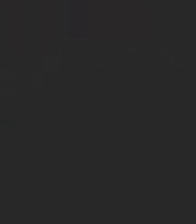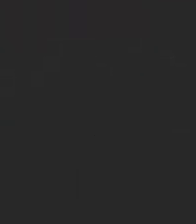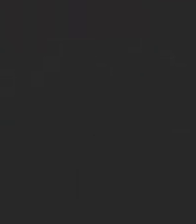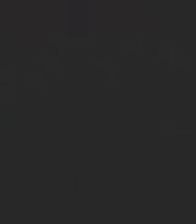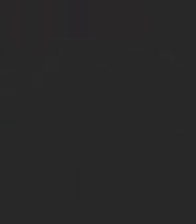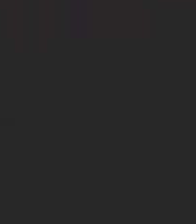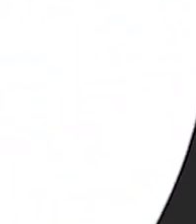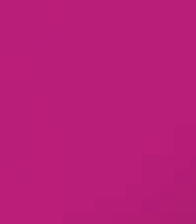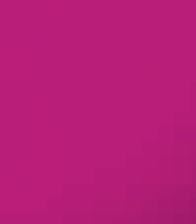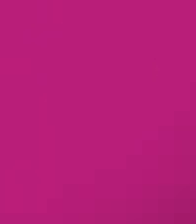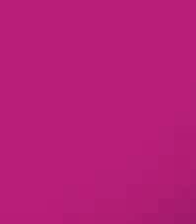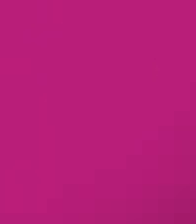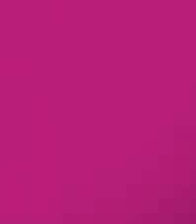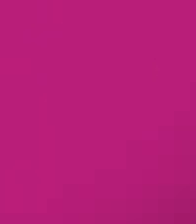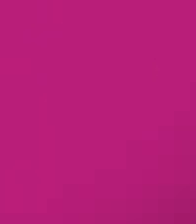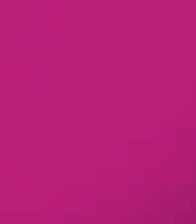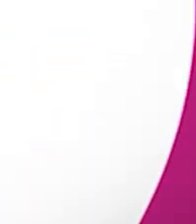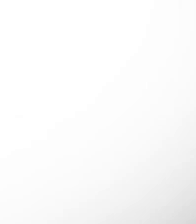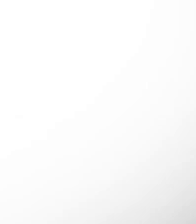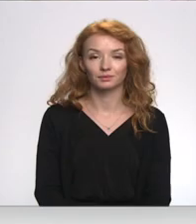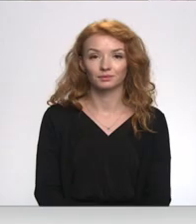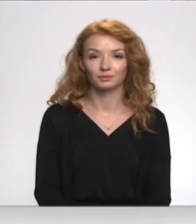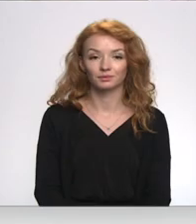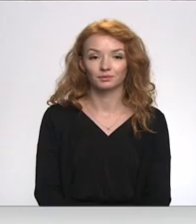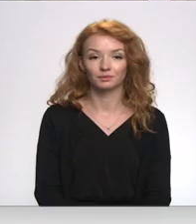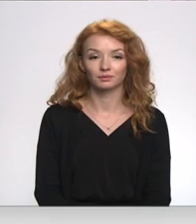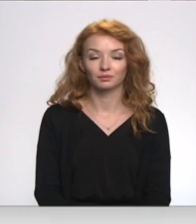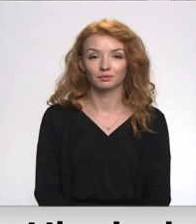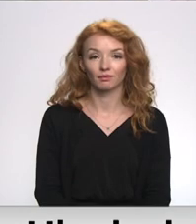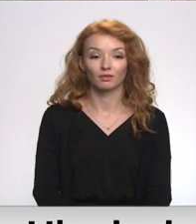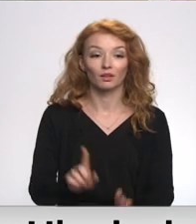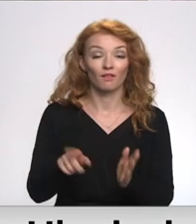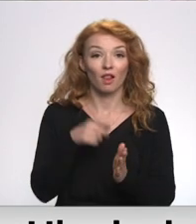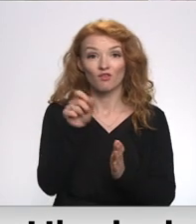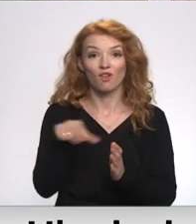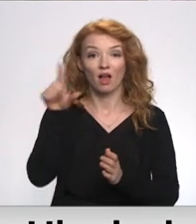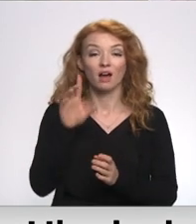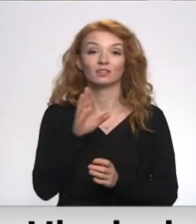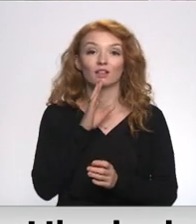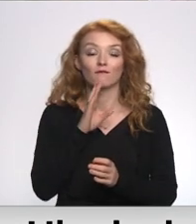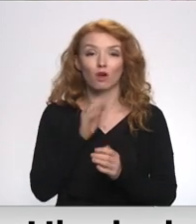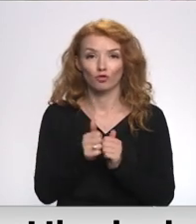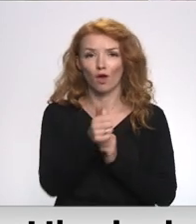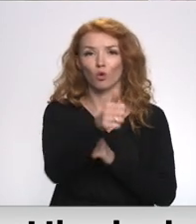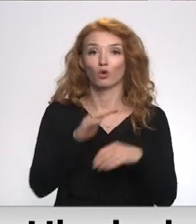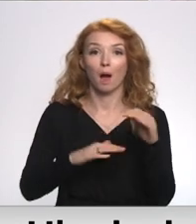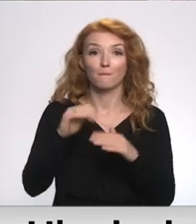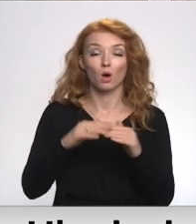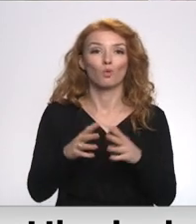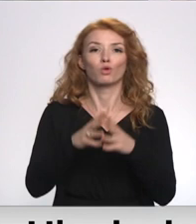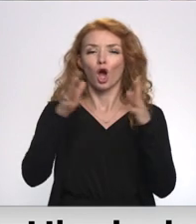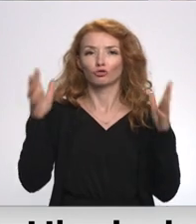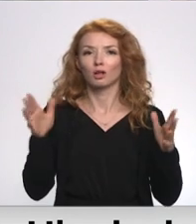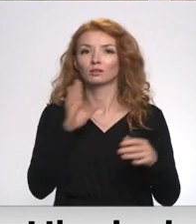Re, viss ēters ir te! Bet vēl vairāk sieviešu vadošos amatos, vēl